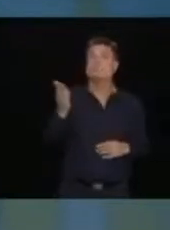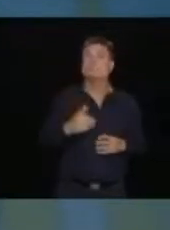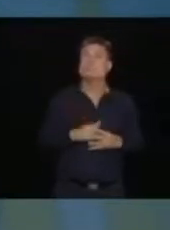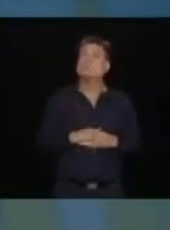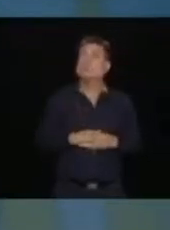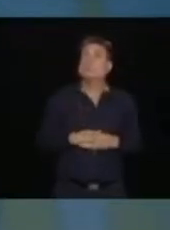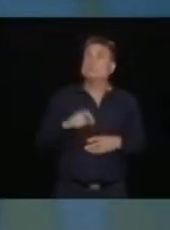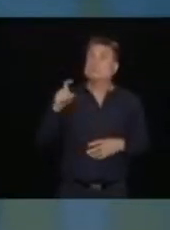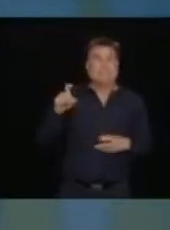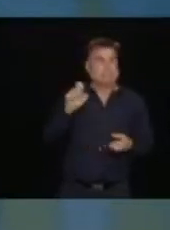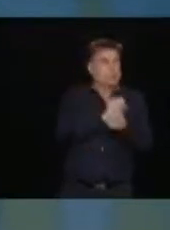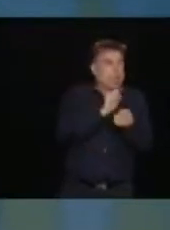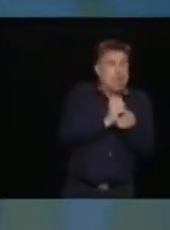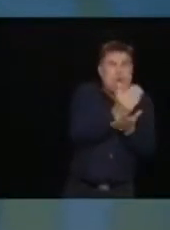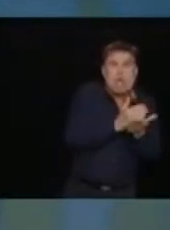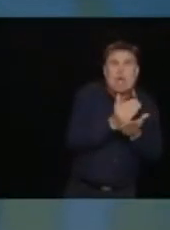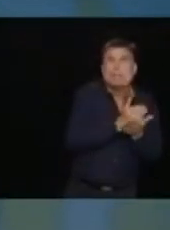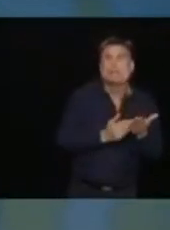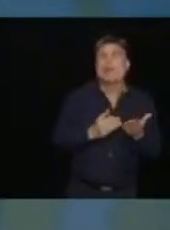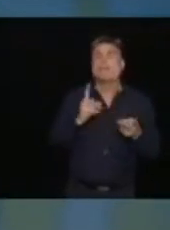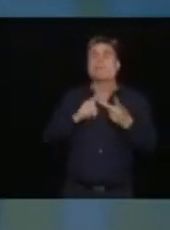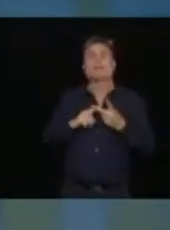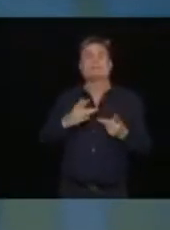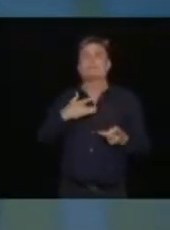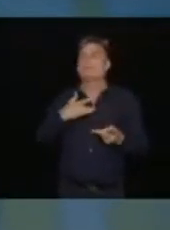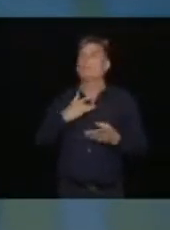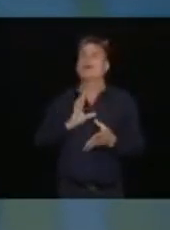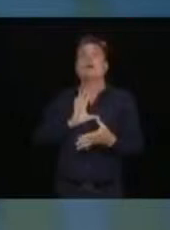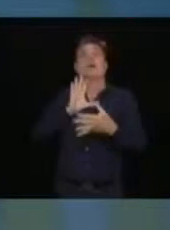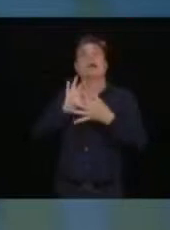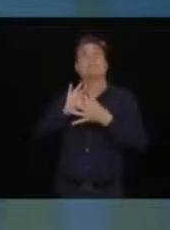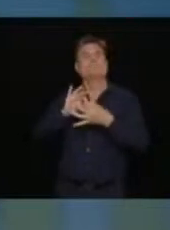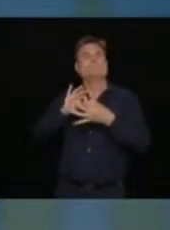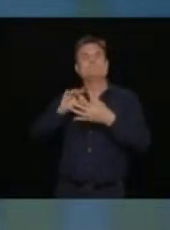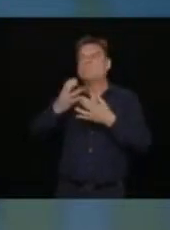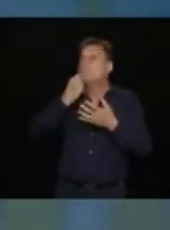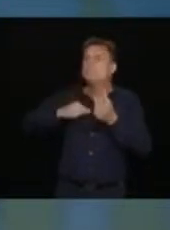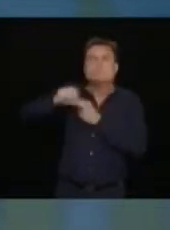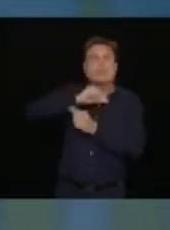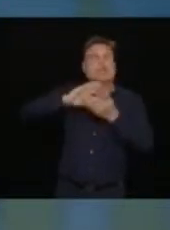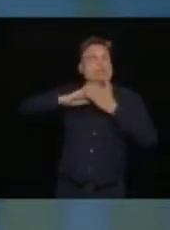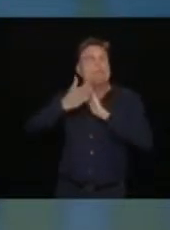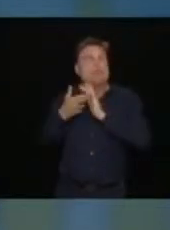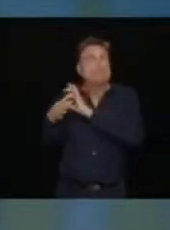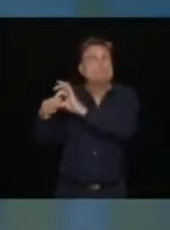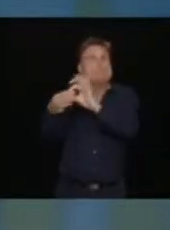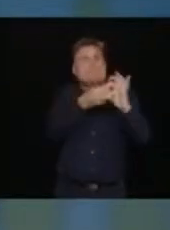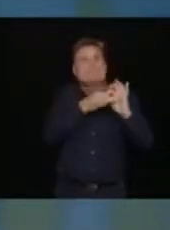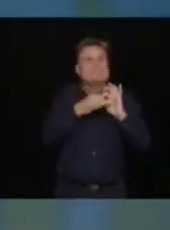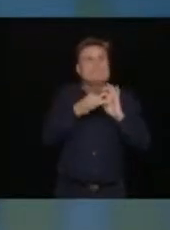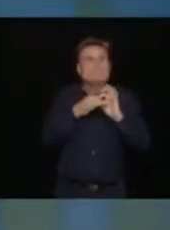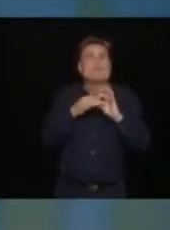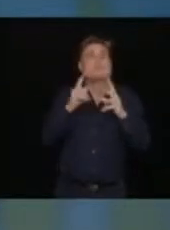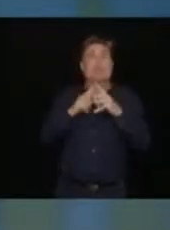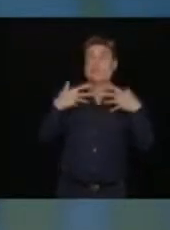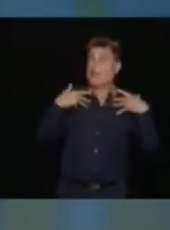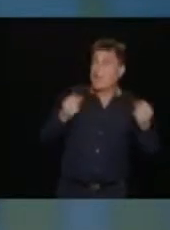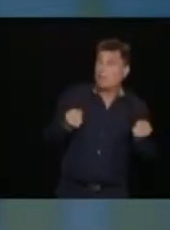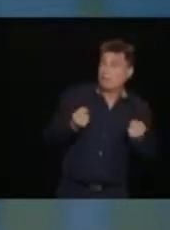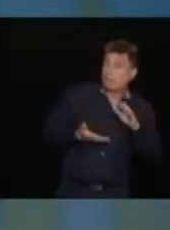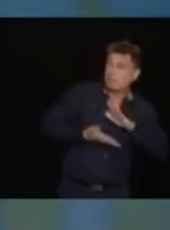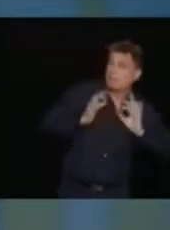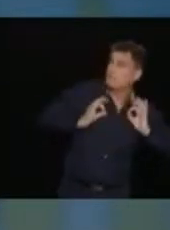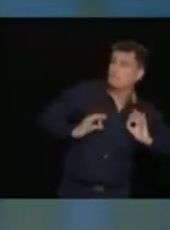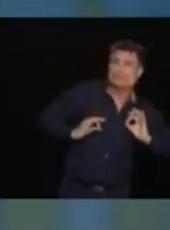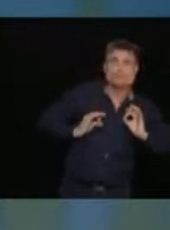importance that 那么最重要的是，我们主要还是要大家能够保持自己的安全和社区的安全。同时呢，他说我们也